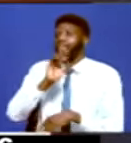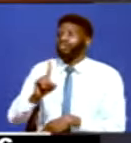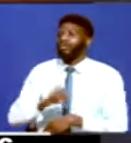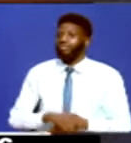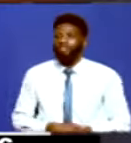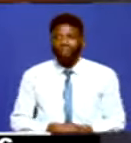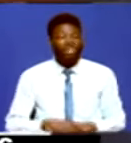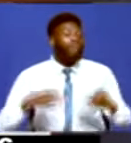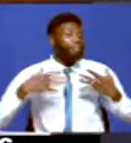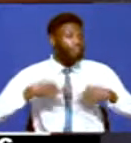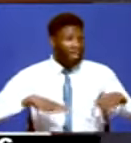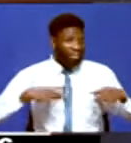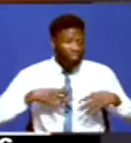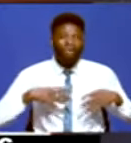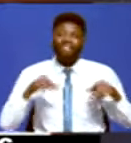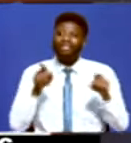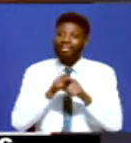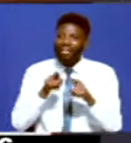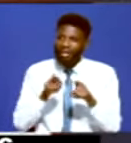Wagonjwa